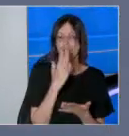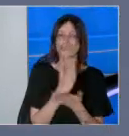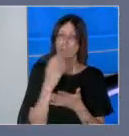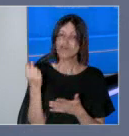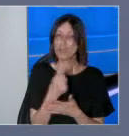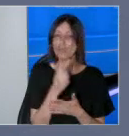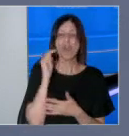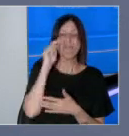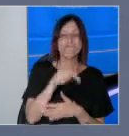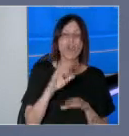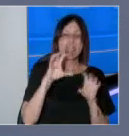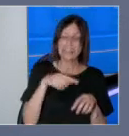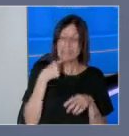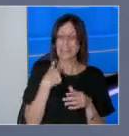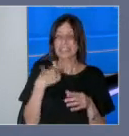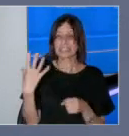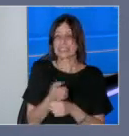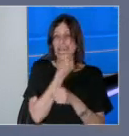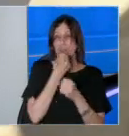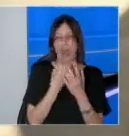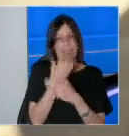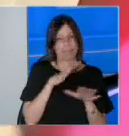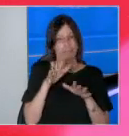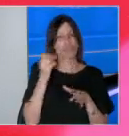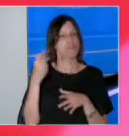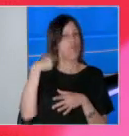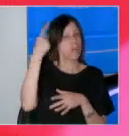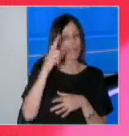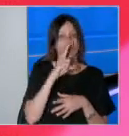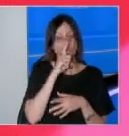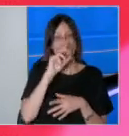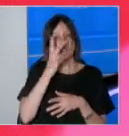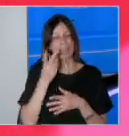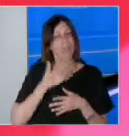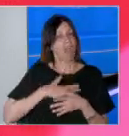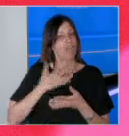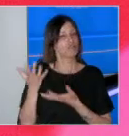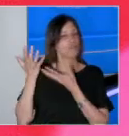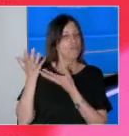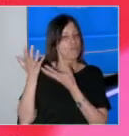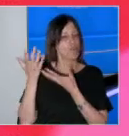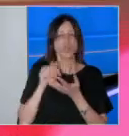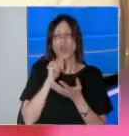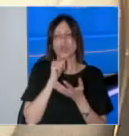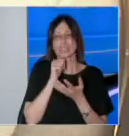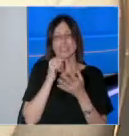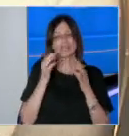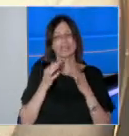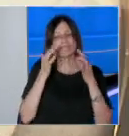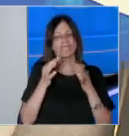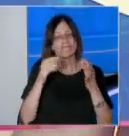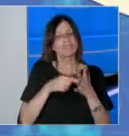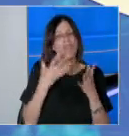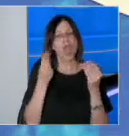להגיע לנשיא ולומר לו, עלה בידינו להרכיב ממשלה, שבוע הבא, יום ראשון, שני, חג השבועות. לא רוצים להתעכב עם זה, כי הרבה